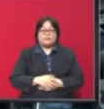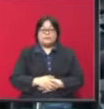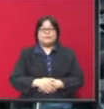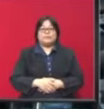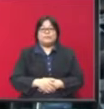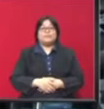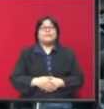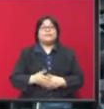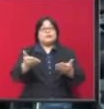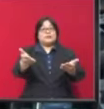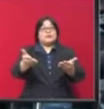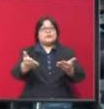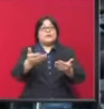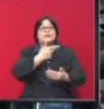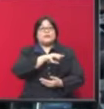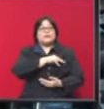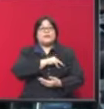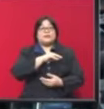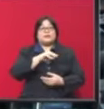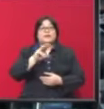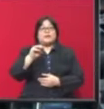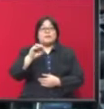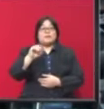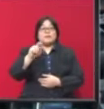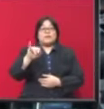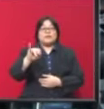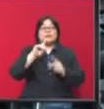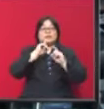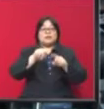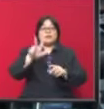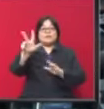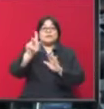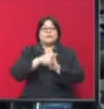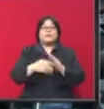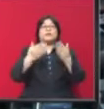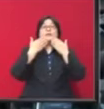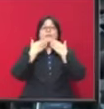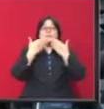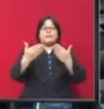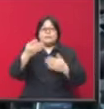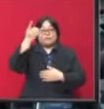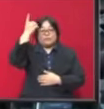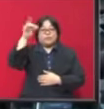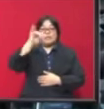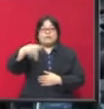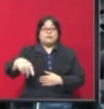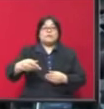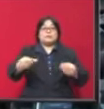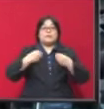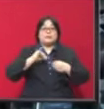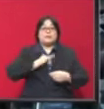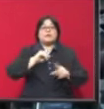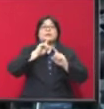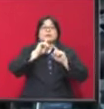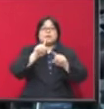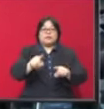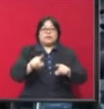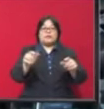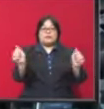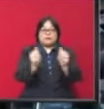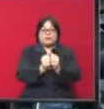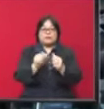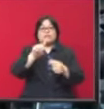Hai film freestyle channel Innovation job information Gemini Makasih Datuk yang diketuai Jin Khansa itu menjawab